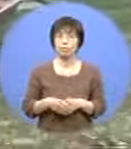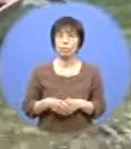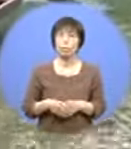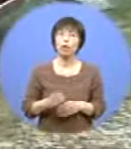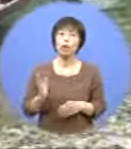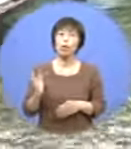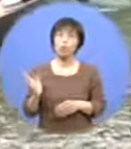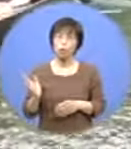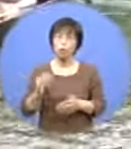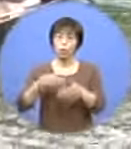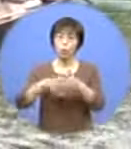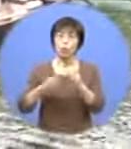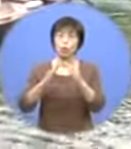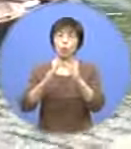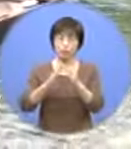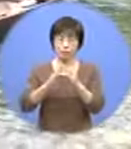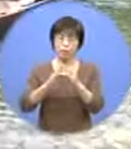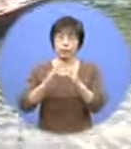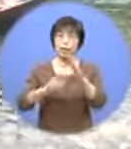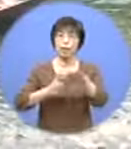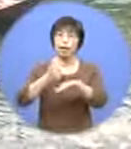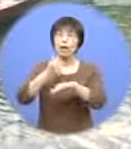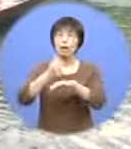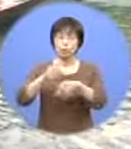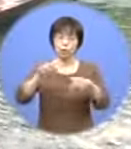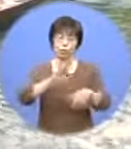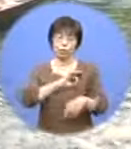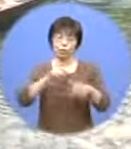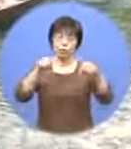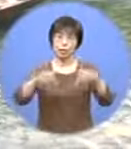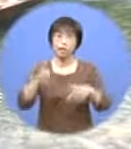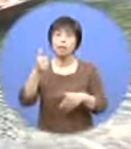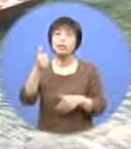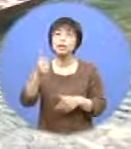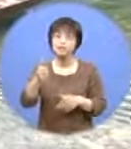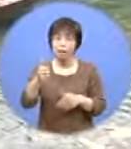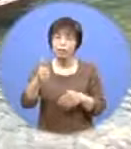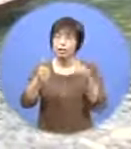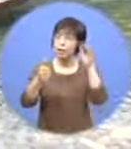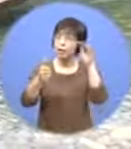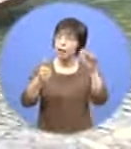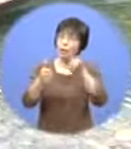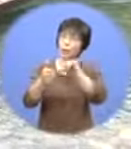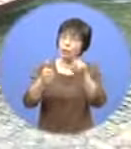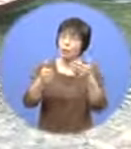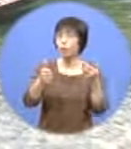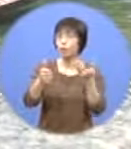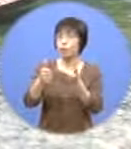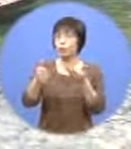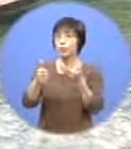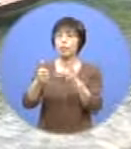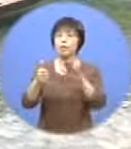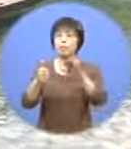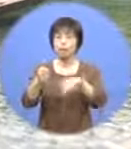阿吾の私保存会の西会長に知事表彰を受賞した感想などをお聞きしました。